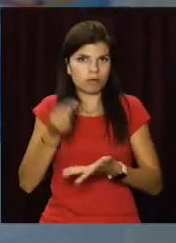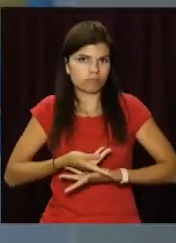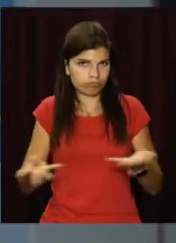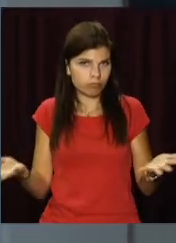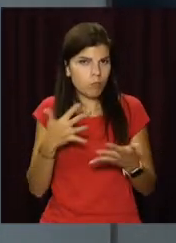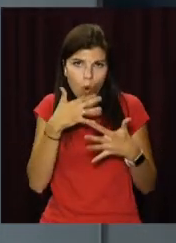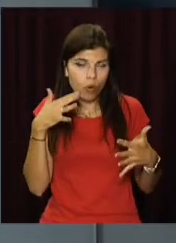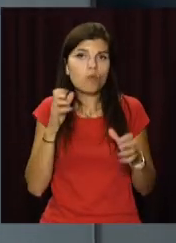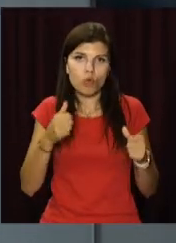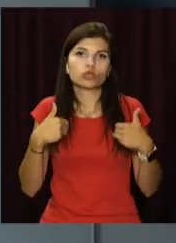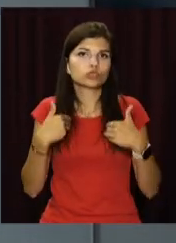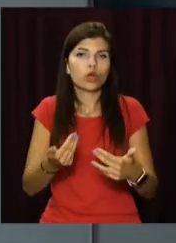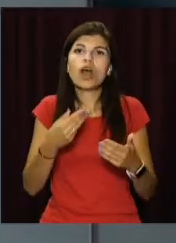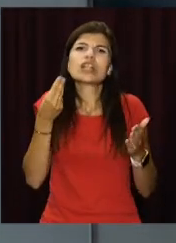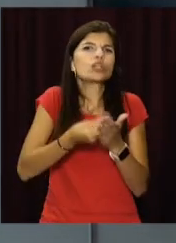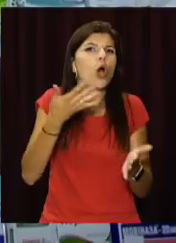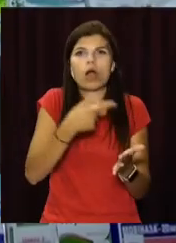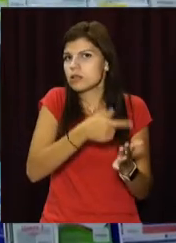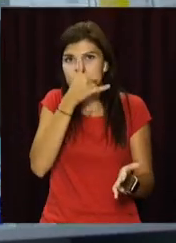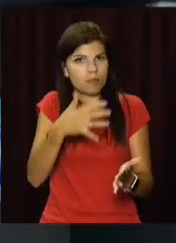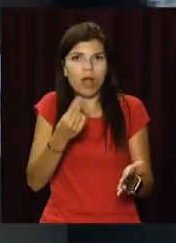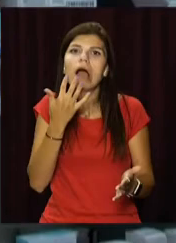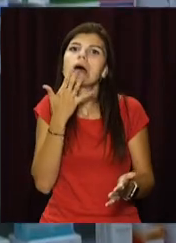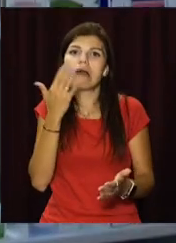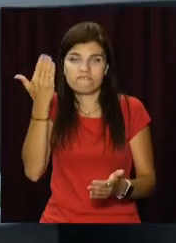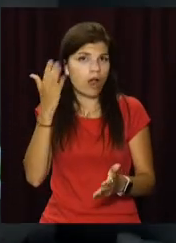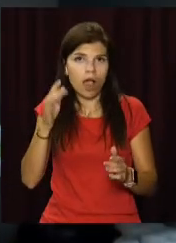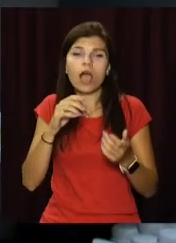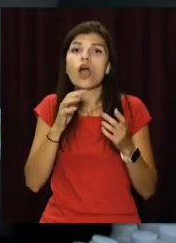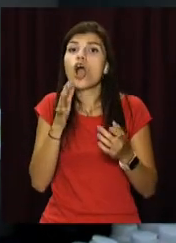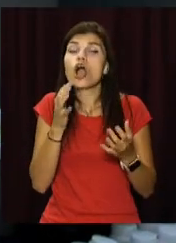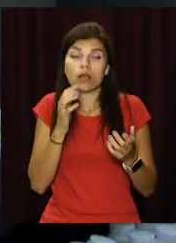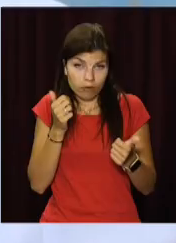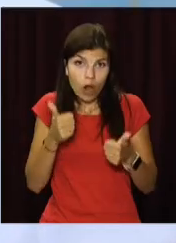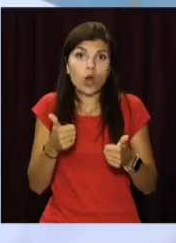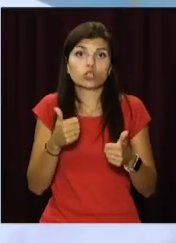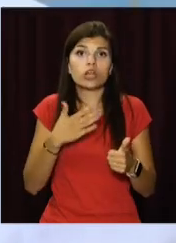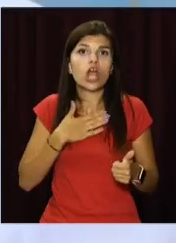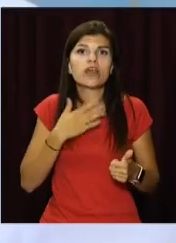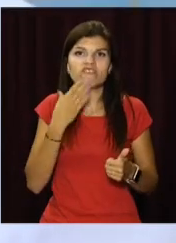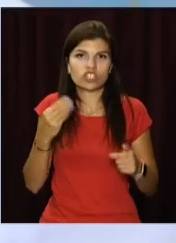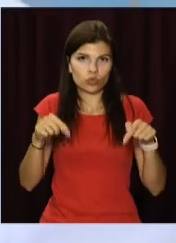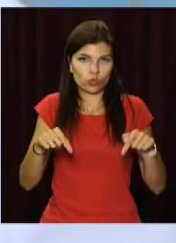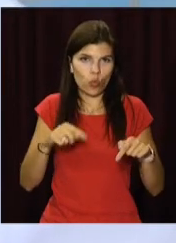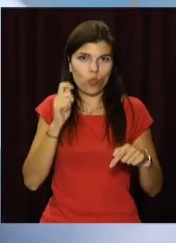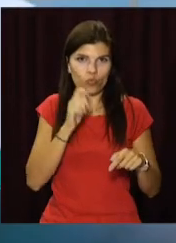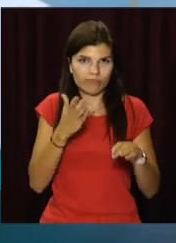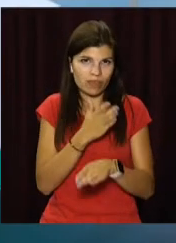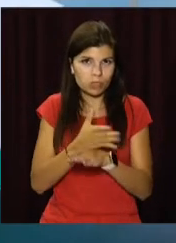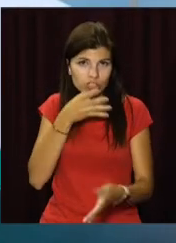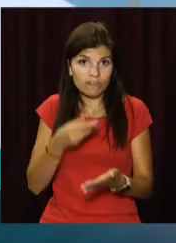можуть запропонувати покупцям замість дороговартісних імпортних ліків якісні вітчизняні аналоги. Робота фармацевта заключається в тому,